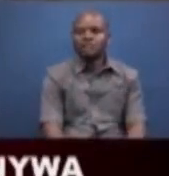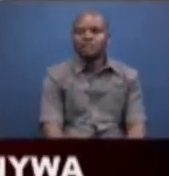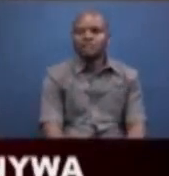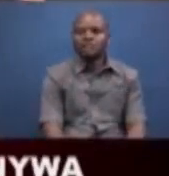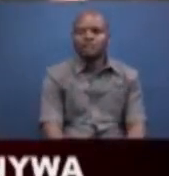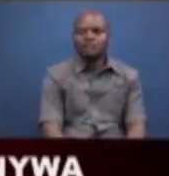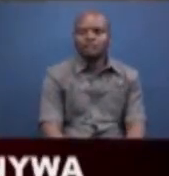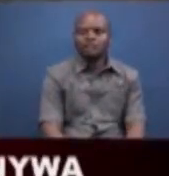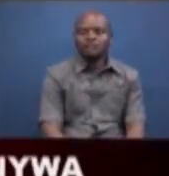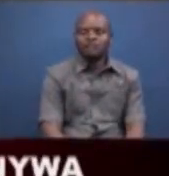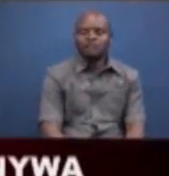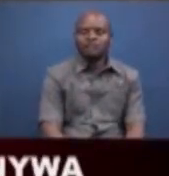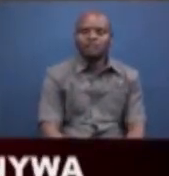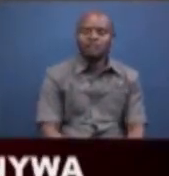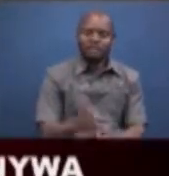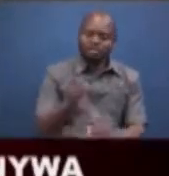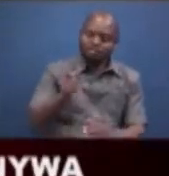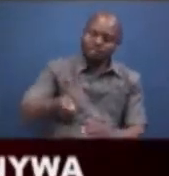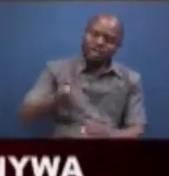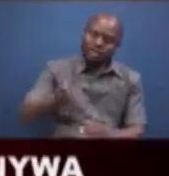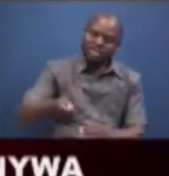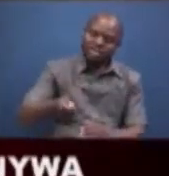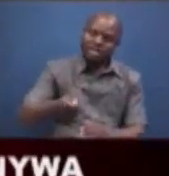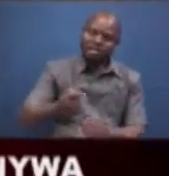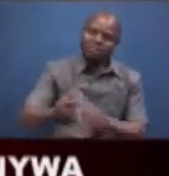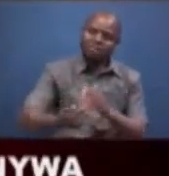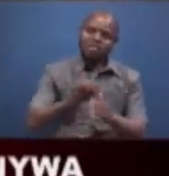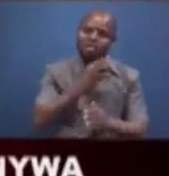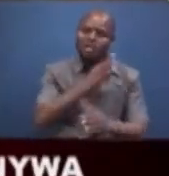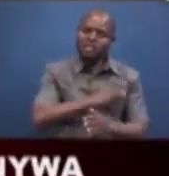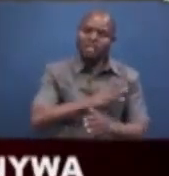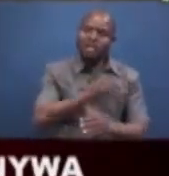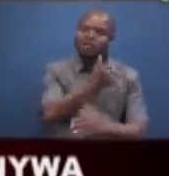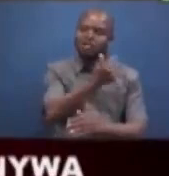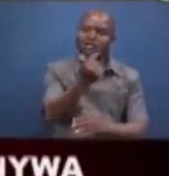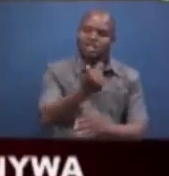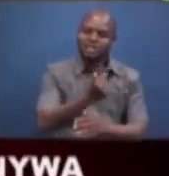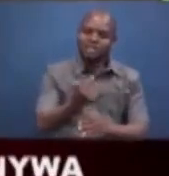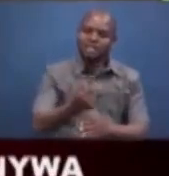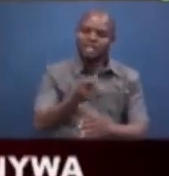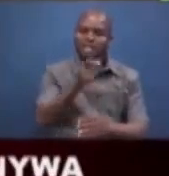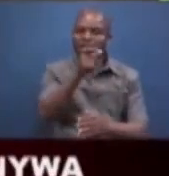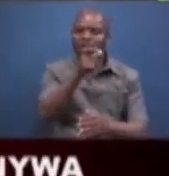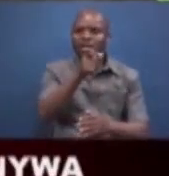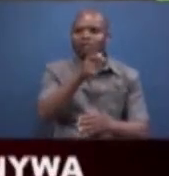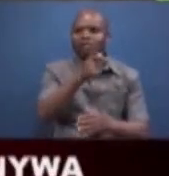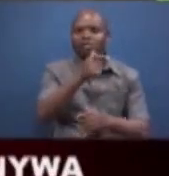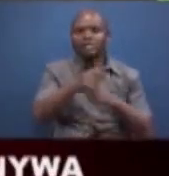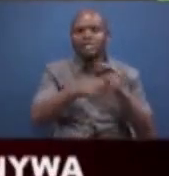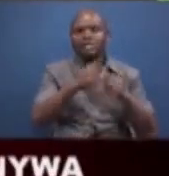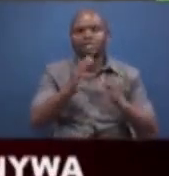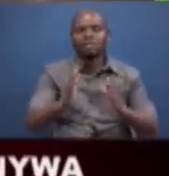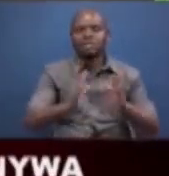salama. Tunakupongeza, umetoa ajira kwa Watanzania na wataendesha maisha